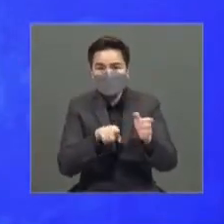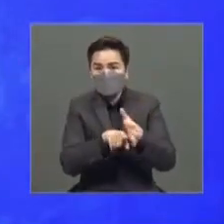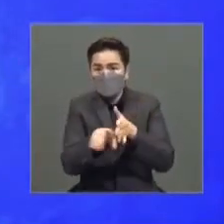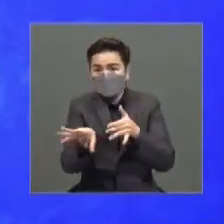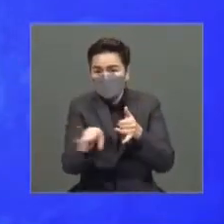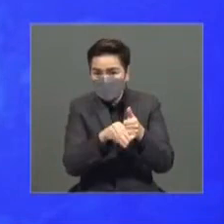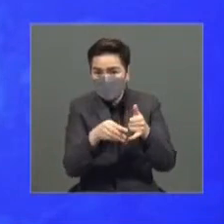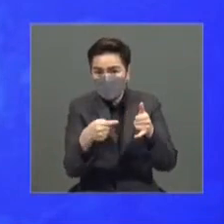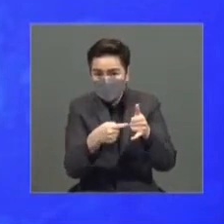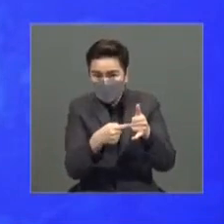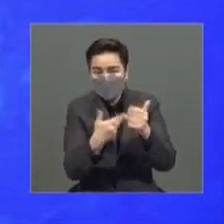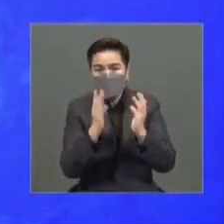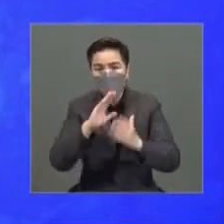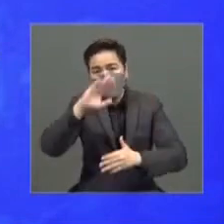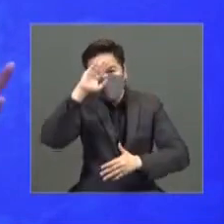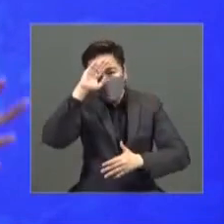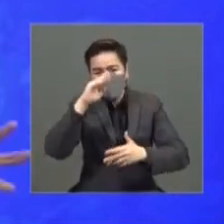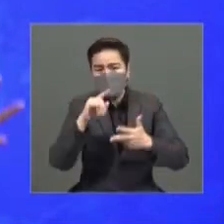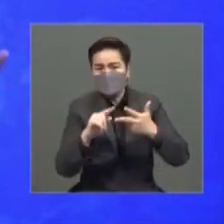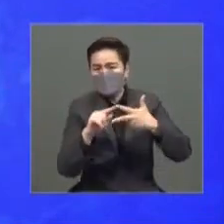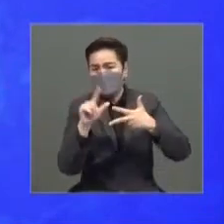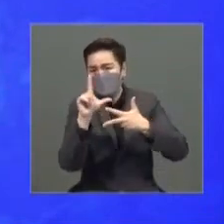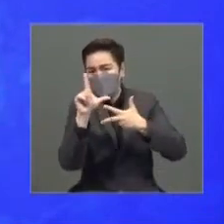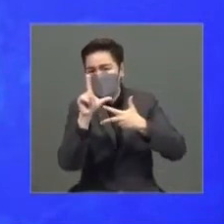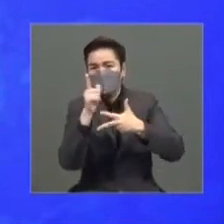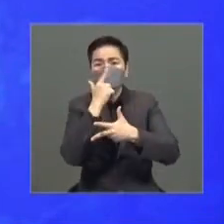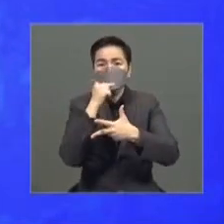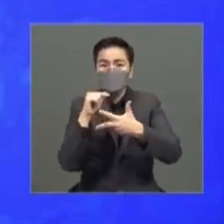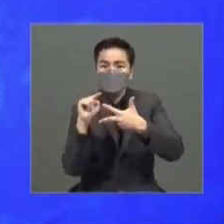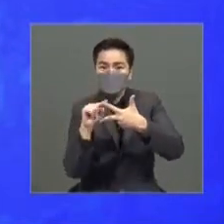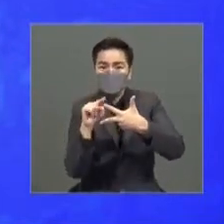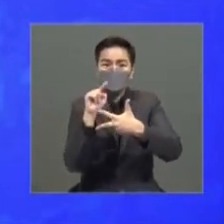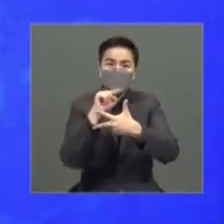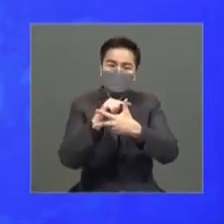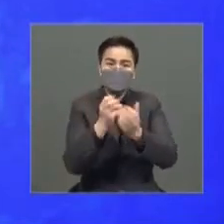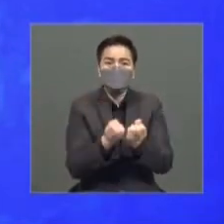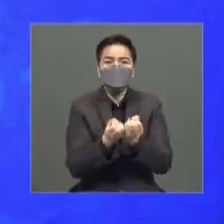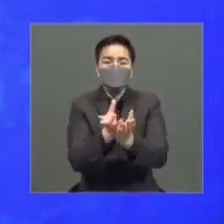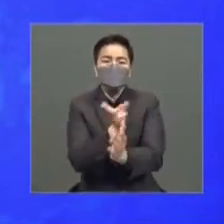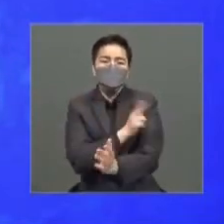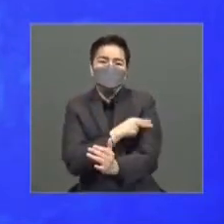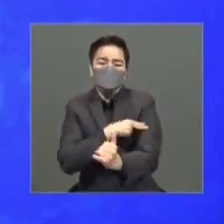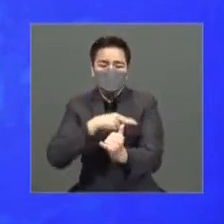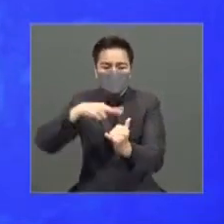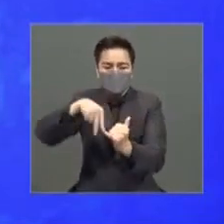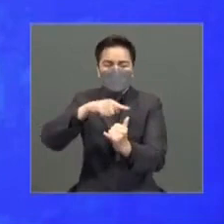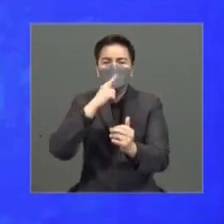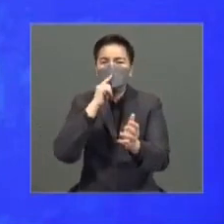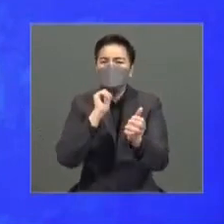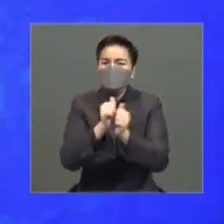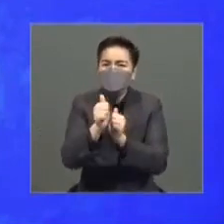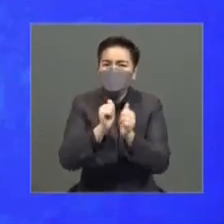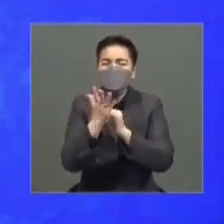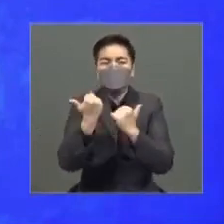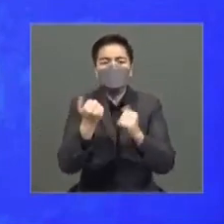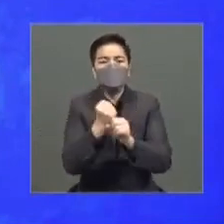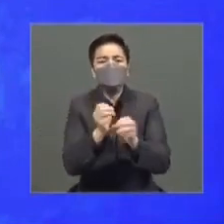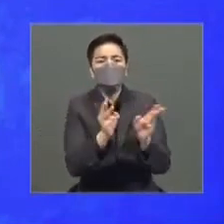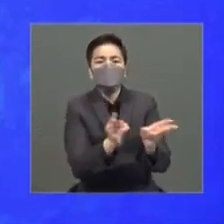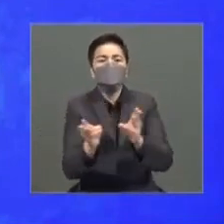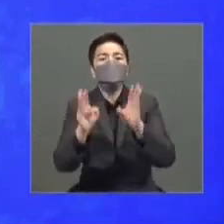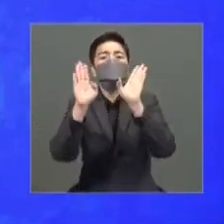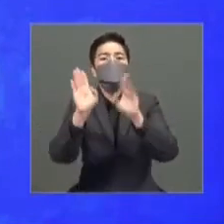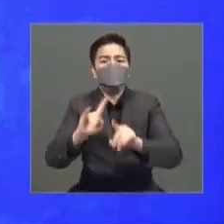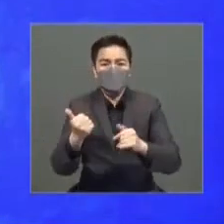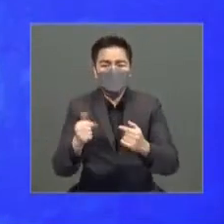การนำส่งผู้ป่วยโดยเฉพาะกลุ่มผู้ป่วยสีเหลืองและสีแดงเนี่ยเพื่อที่จะเข้ารับการรักษาให้อย่างทันท่วงทีจะดำเนินการอย่าง